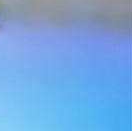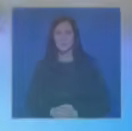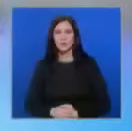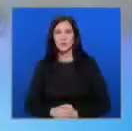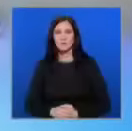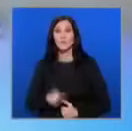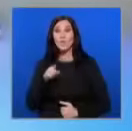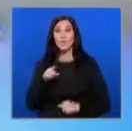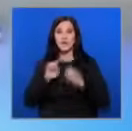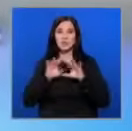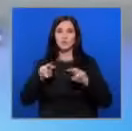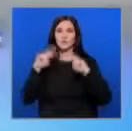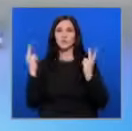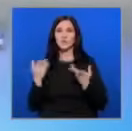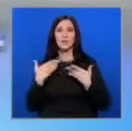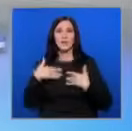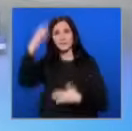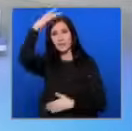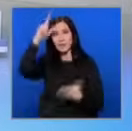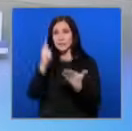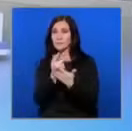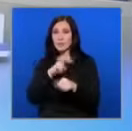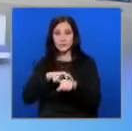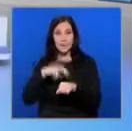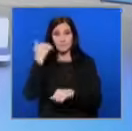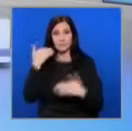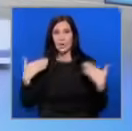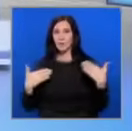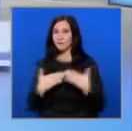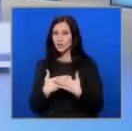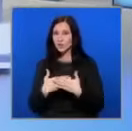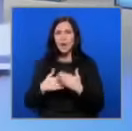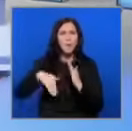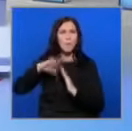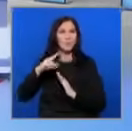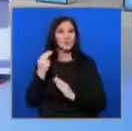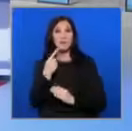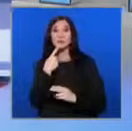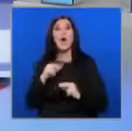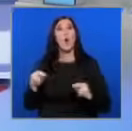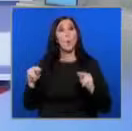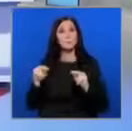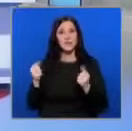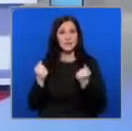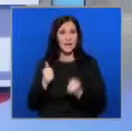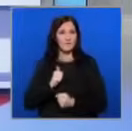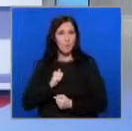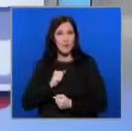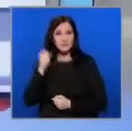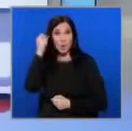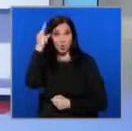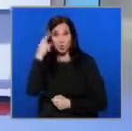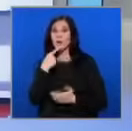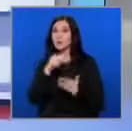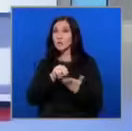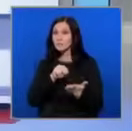Това са новините, посвети у нас в неделя, 17 декември. Добър вечер! Повече пари за образование, здравеопазване и култура